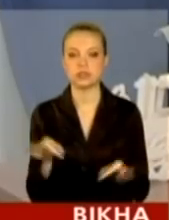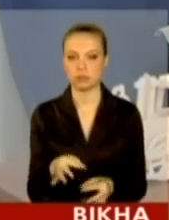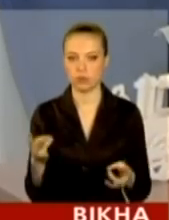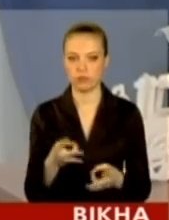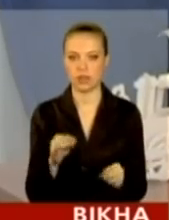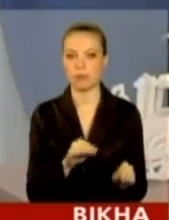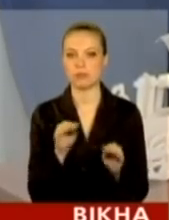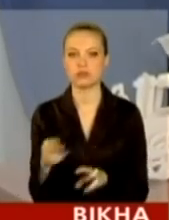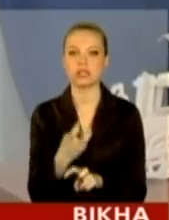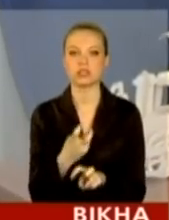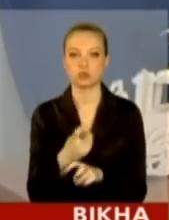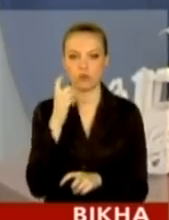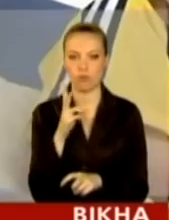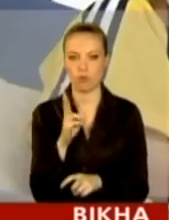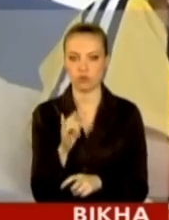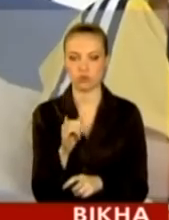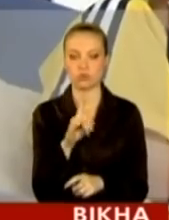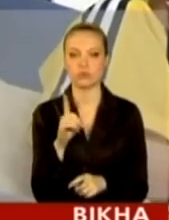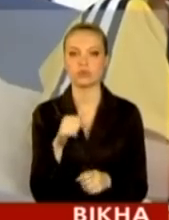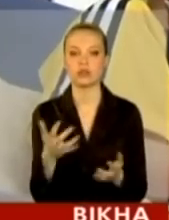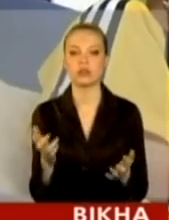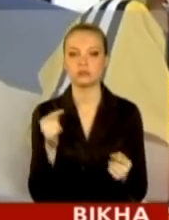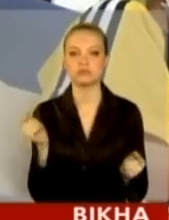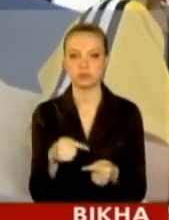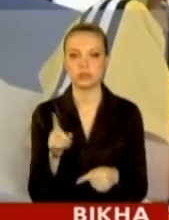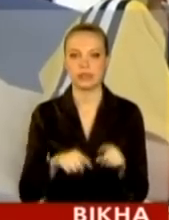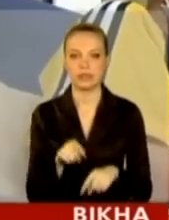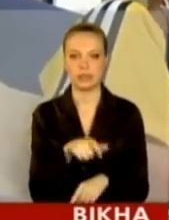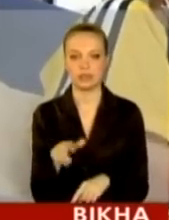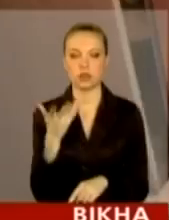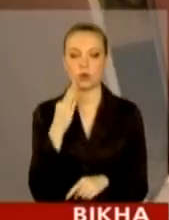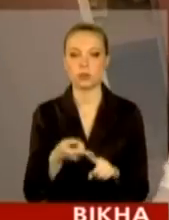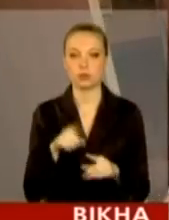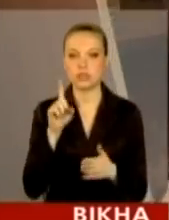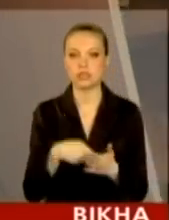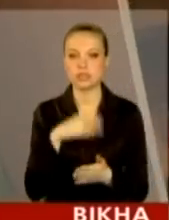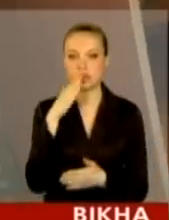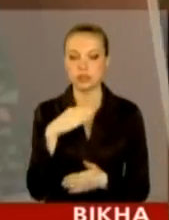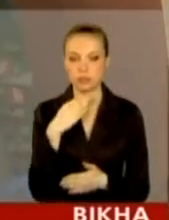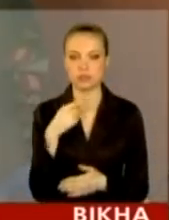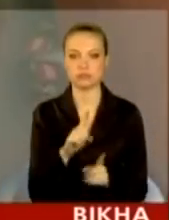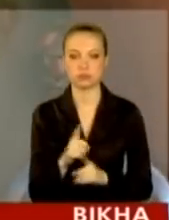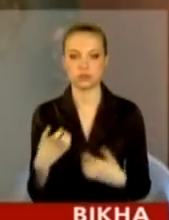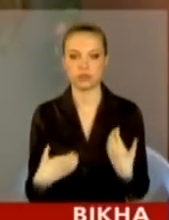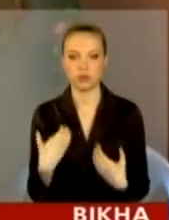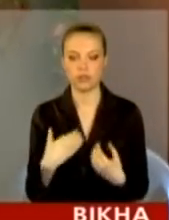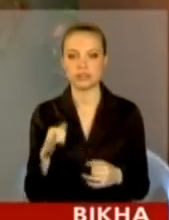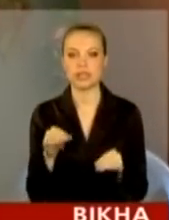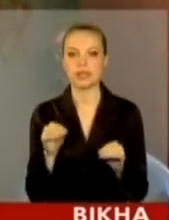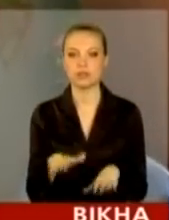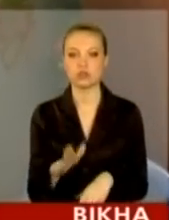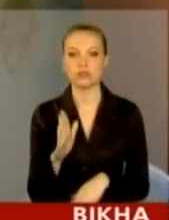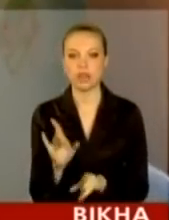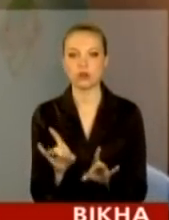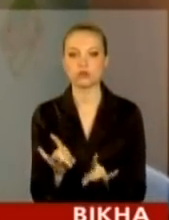потрібна пересадка кісткового мозку. За донора найкраще підходять рідні. Коли про це дізналися батьки, захвилювалися і вирішили